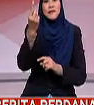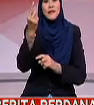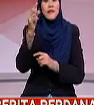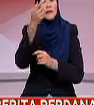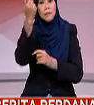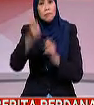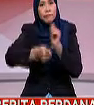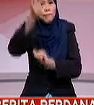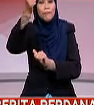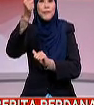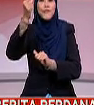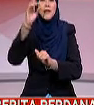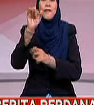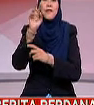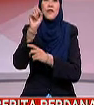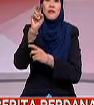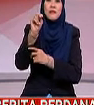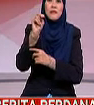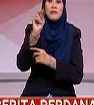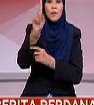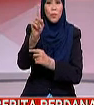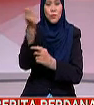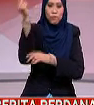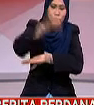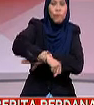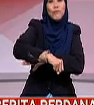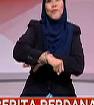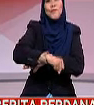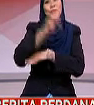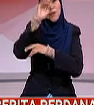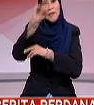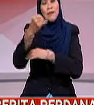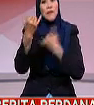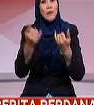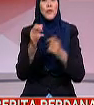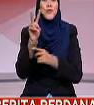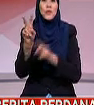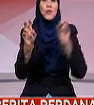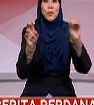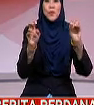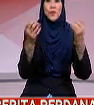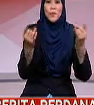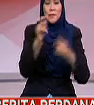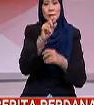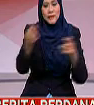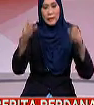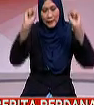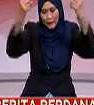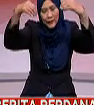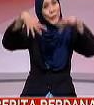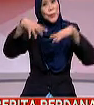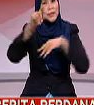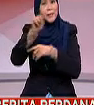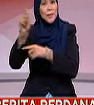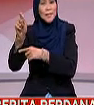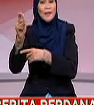selepas menjuarai saingan Division 1 menewaskan pasukan berpengalaman Putrajaya Cyborg 2-0 di Stadium Titi Wangsa. Lebih manis, pasukan